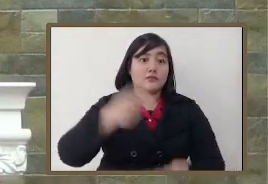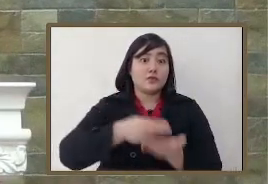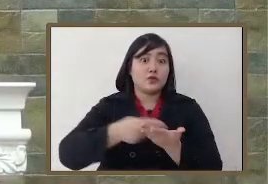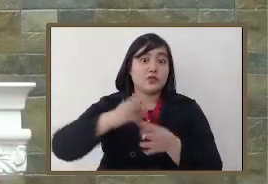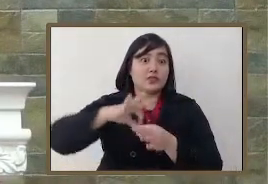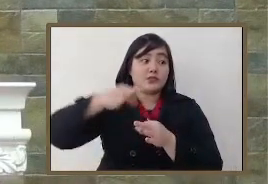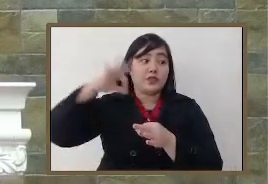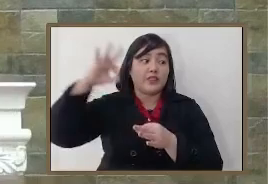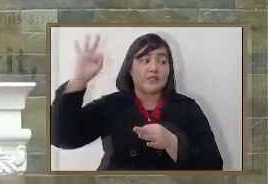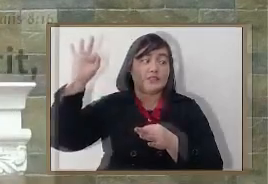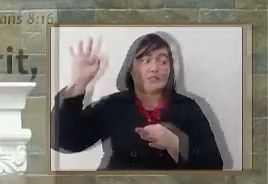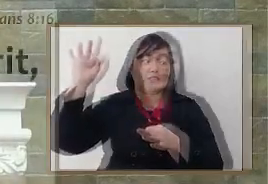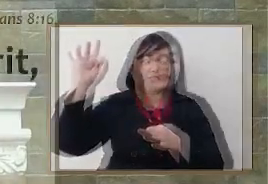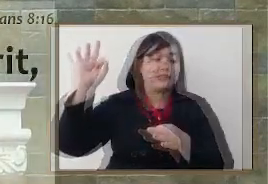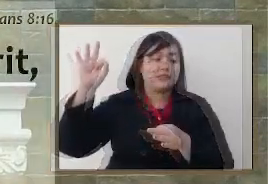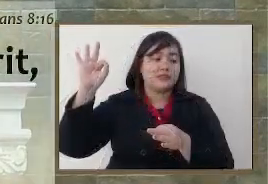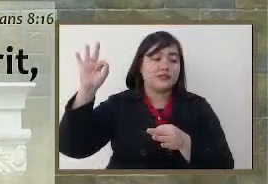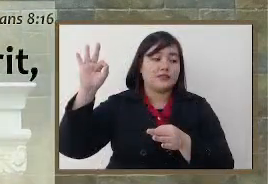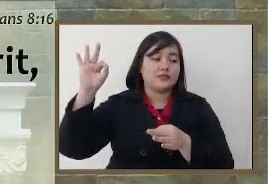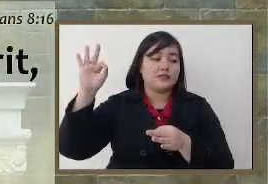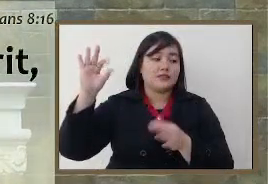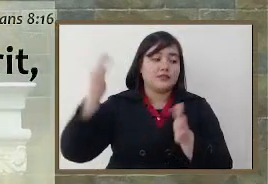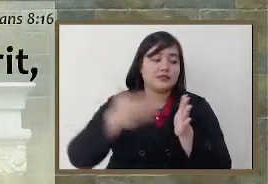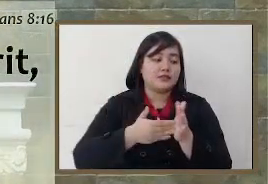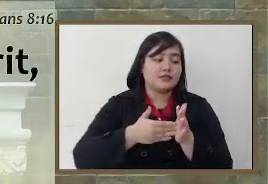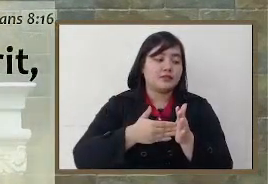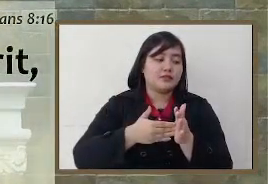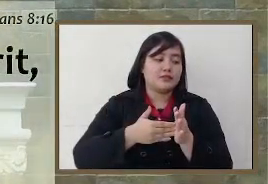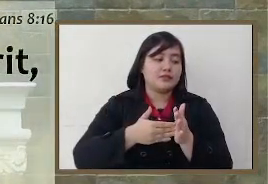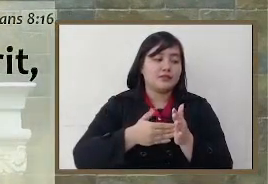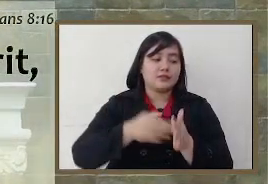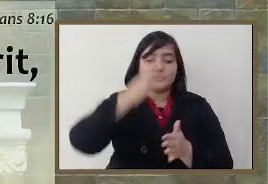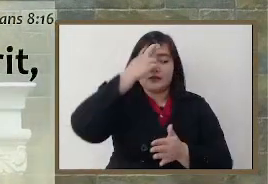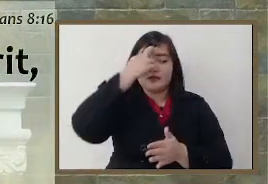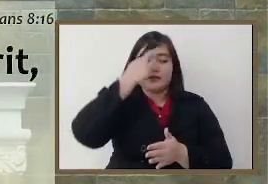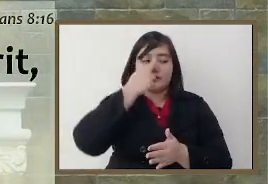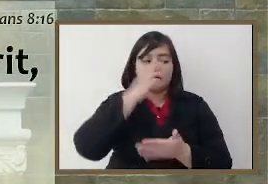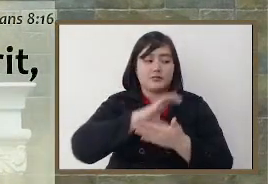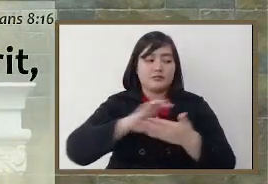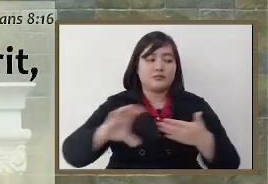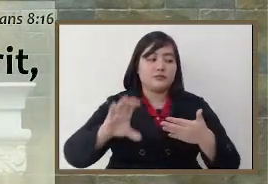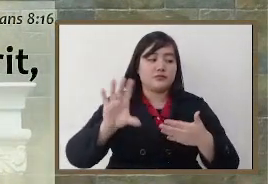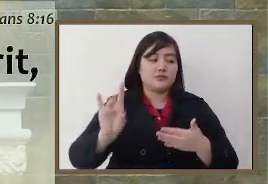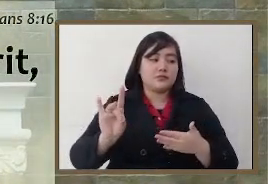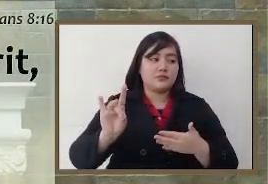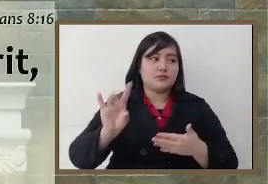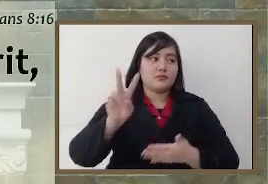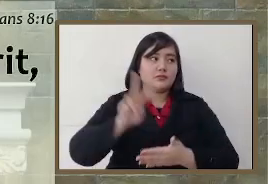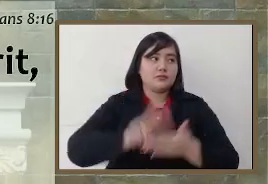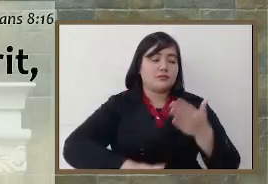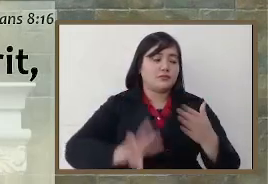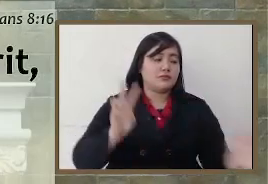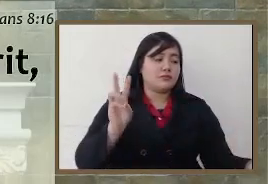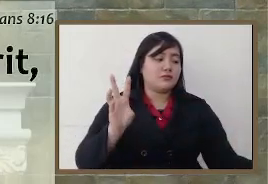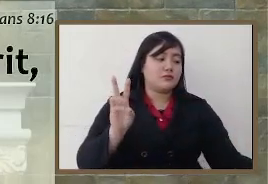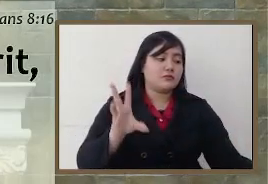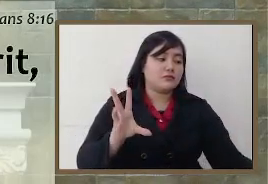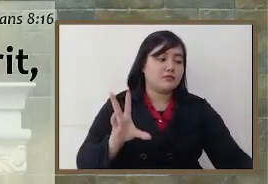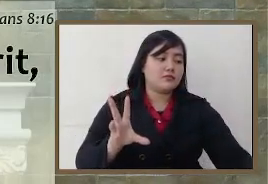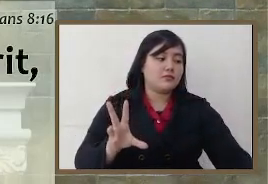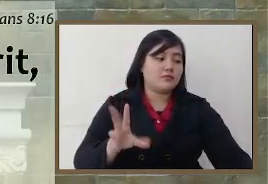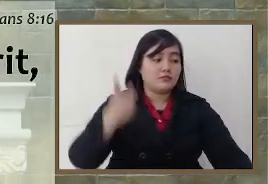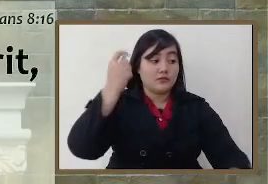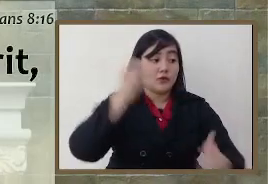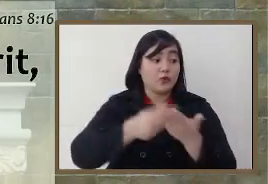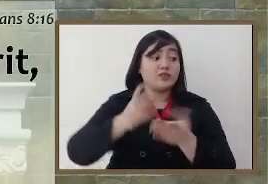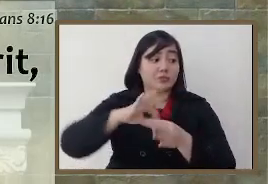with me now? Amen. Romans. Alright, madaling hanapin mga kapatid. Huh? Romans chapter 8, verse number 16. The